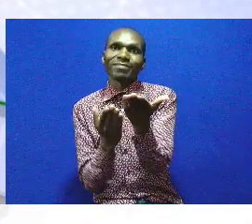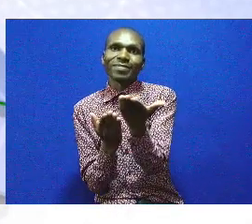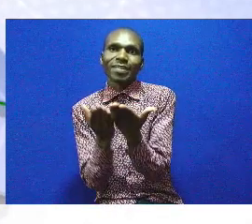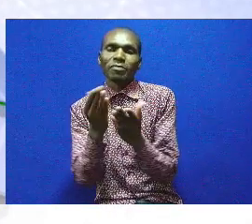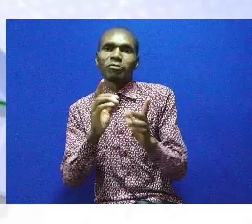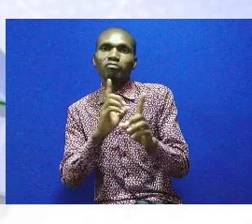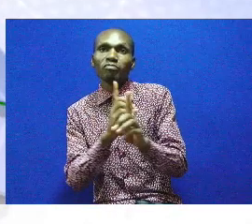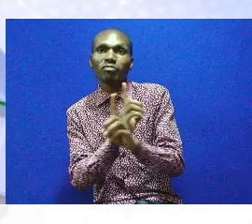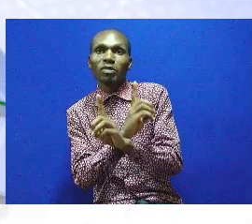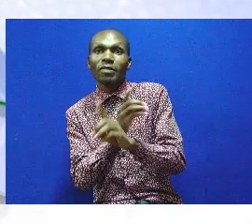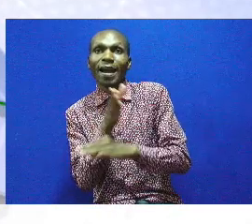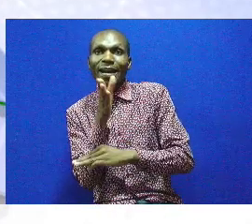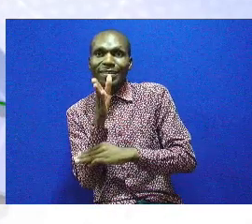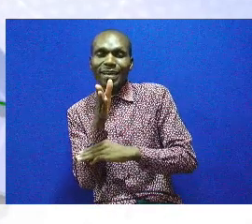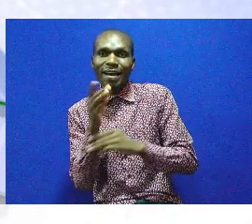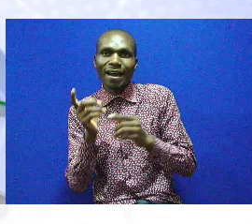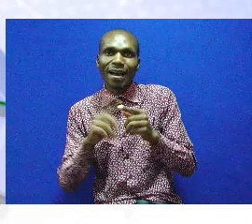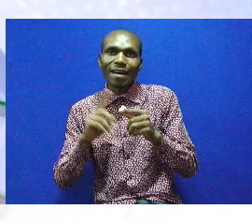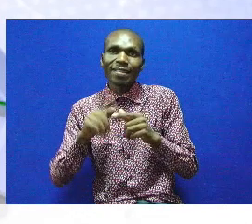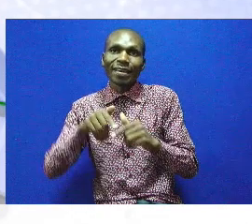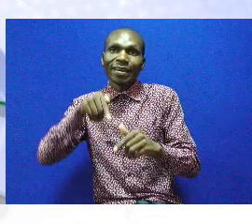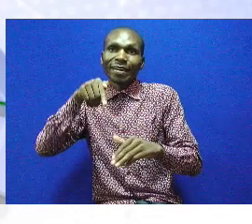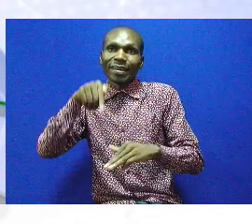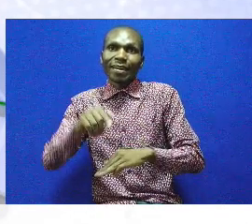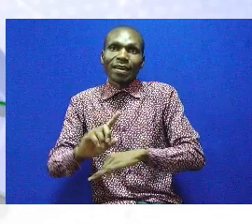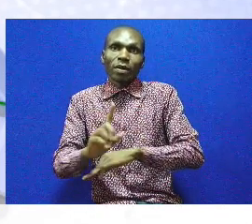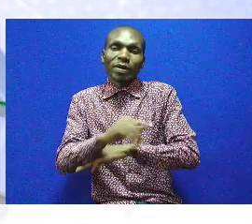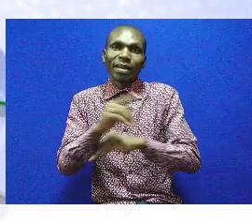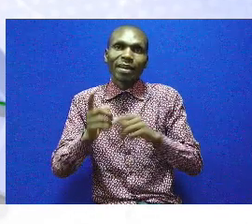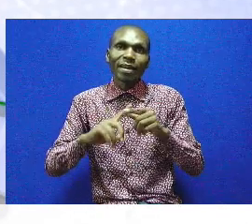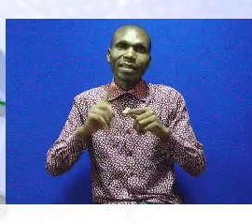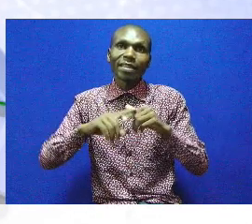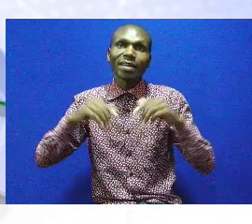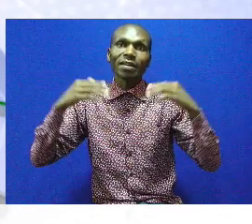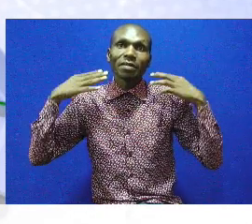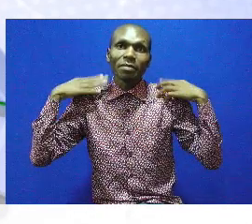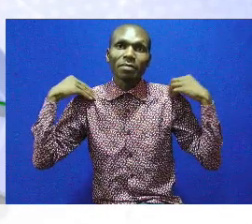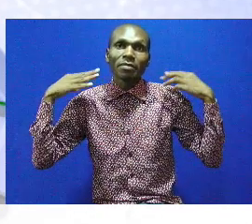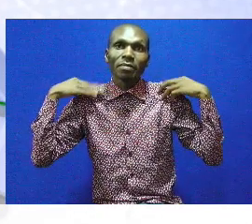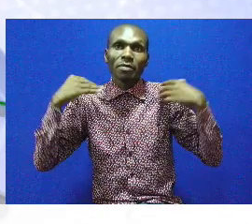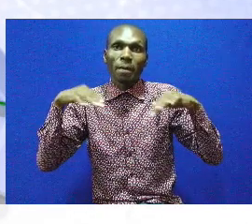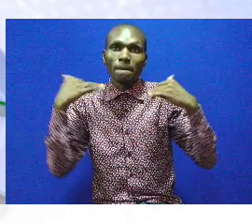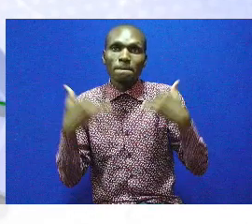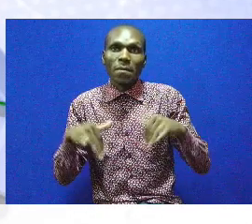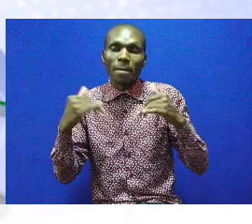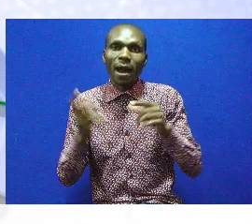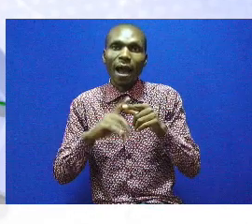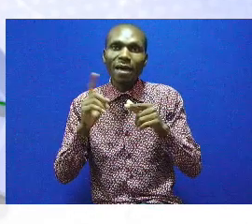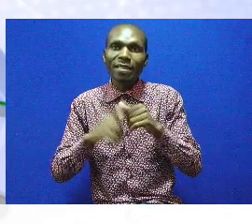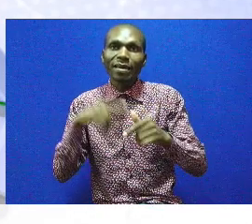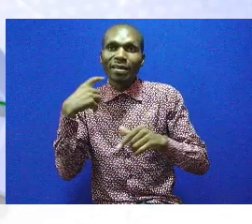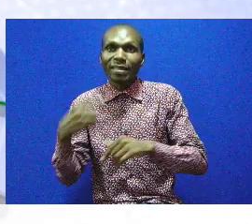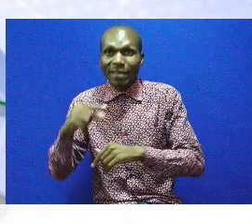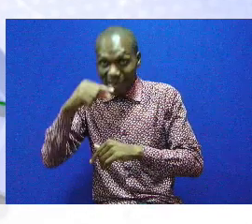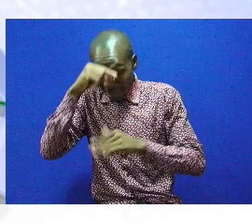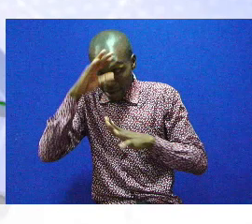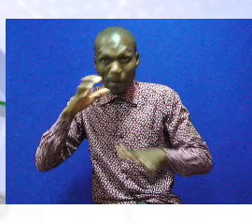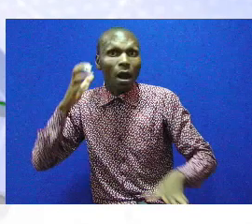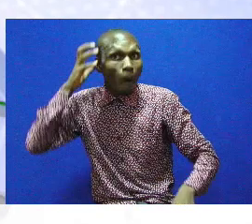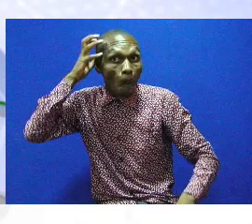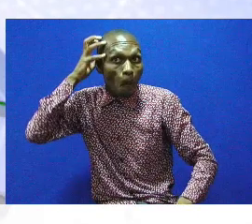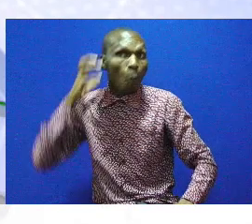ase ensemeyo litukolerero ase getige chigosori kya Gusii stadium ni go mgavana we county ya Kisii